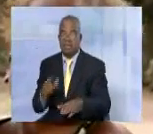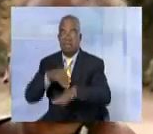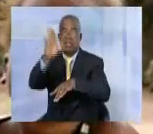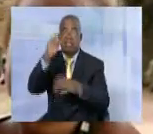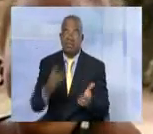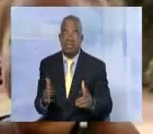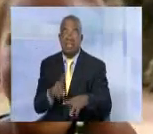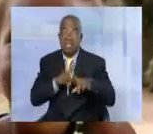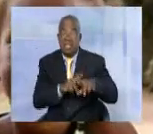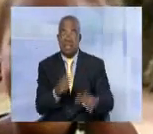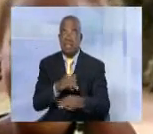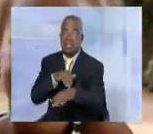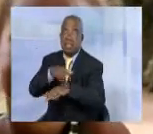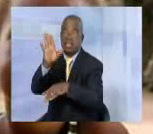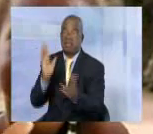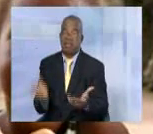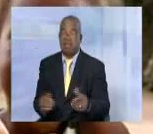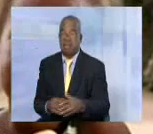c'est eux qui les font